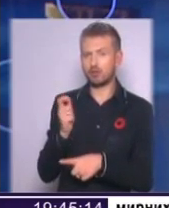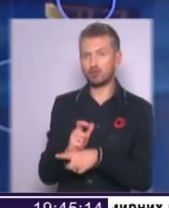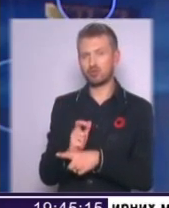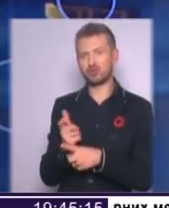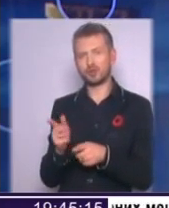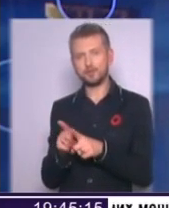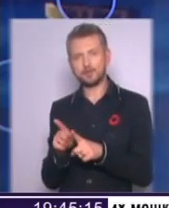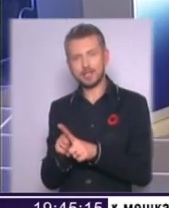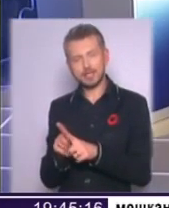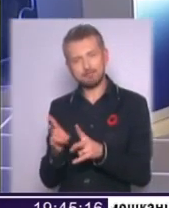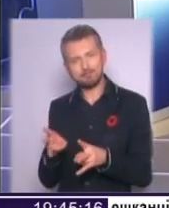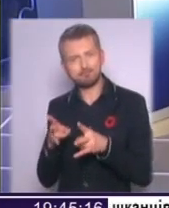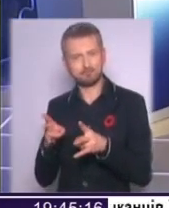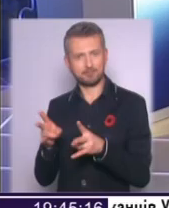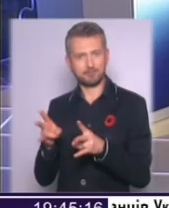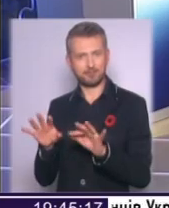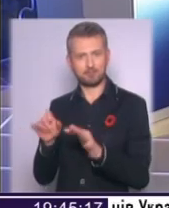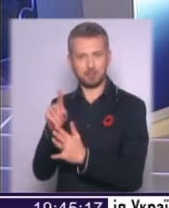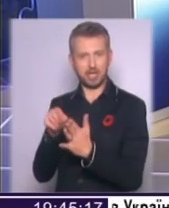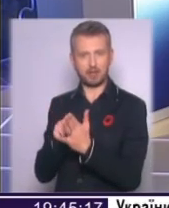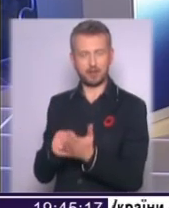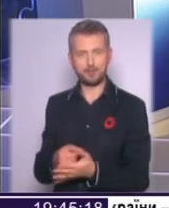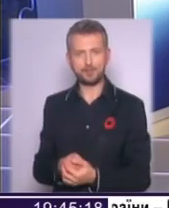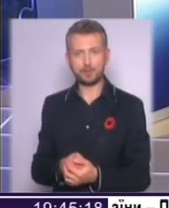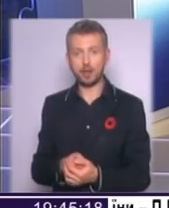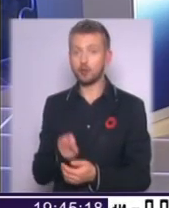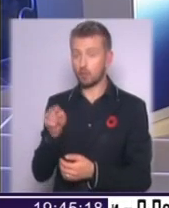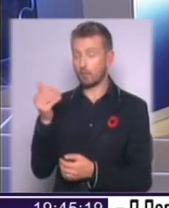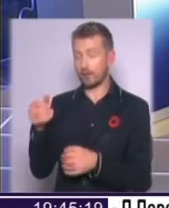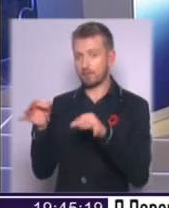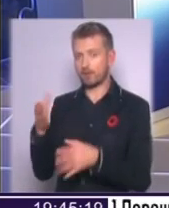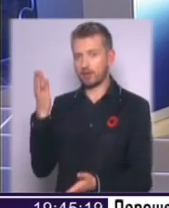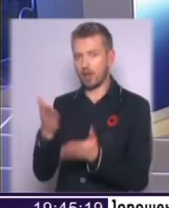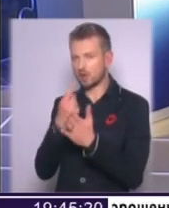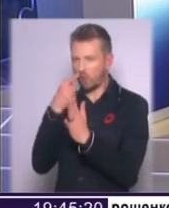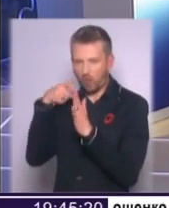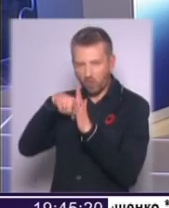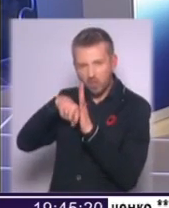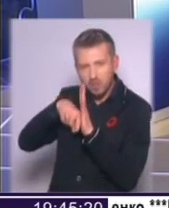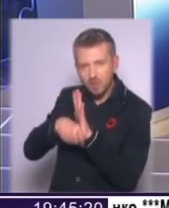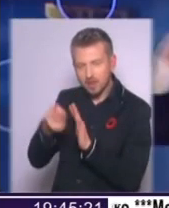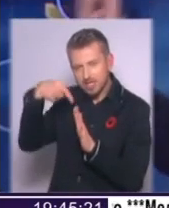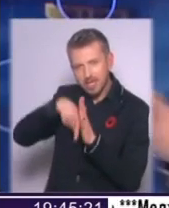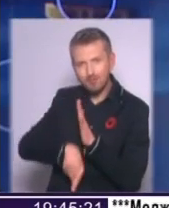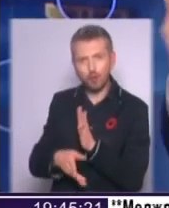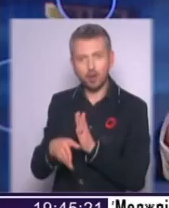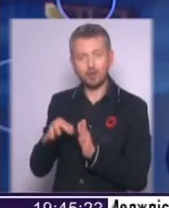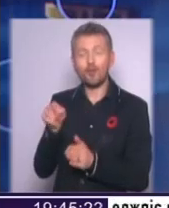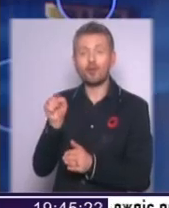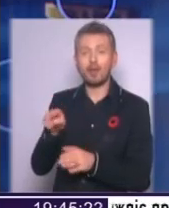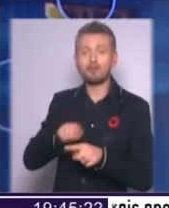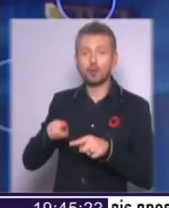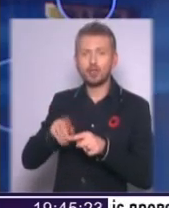делікатний такий момент. В тому тут і річ, що делікатний. Так, і тому ви праві. Якщо залазити туди дуже надто глибоко, то там, скоріше,